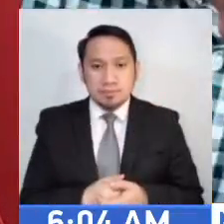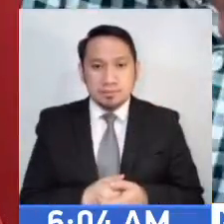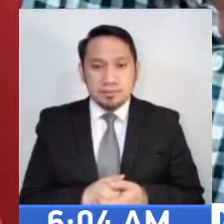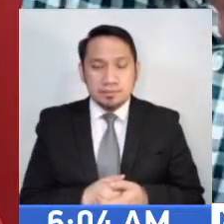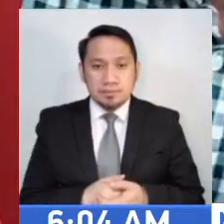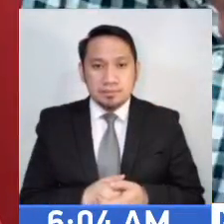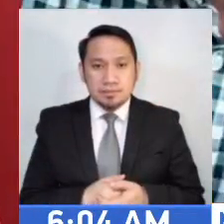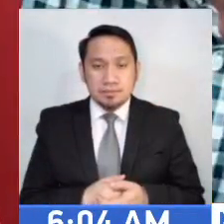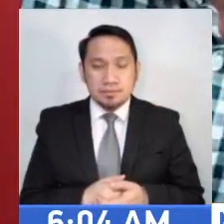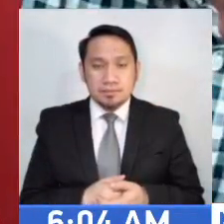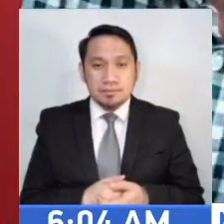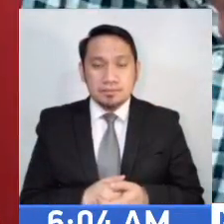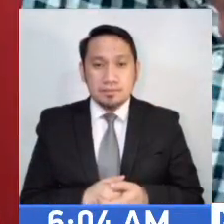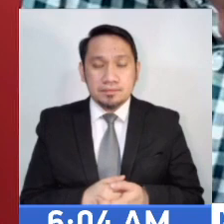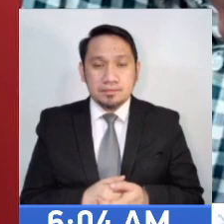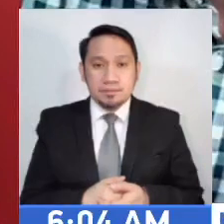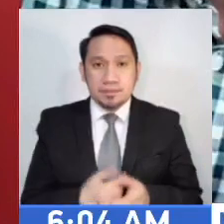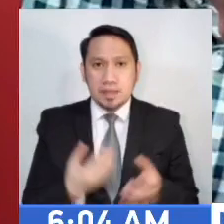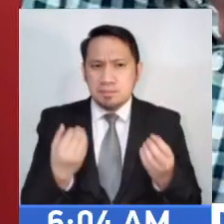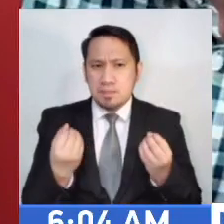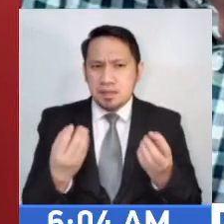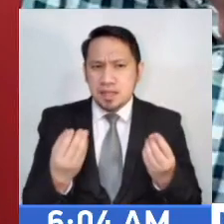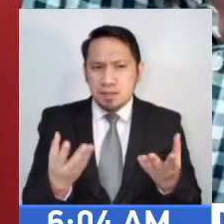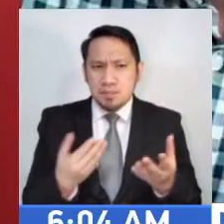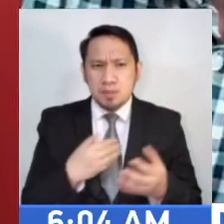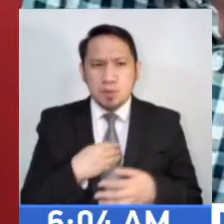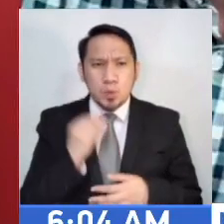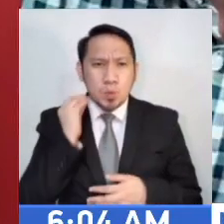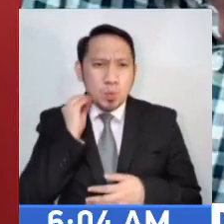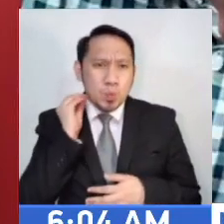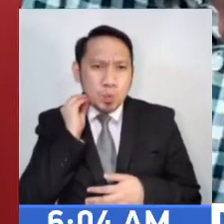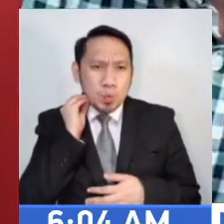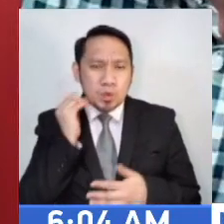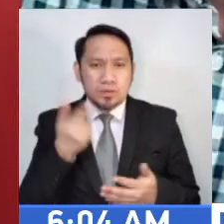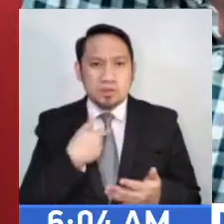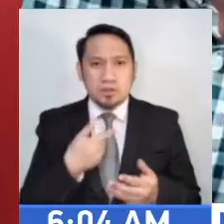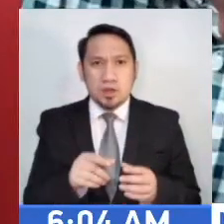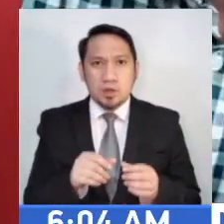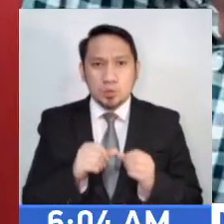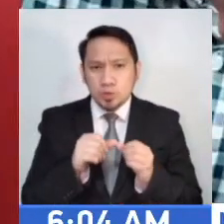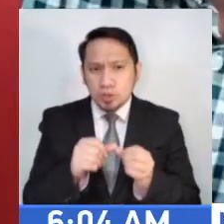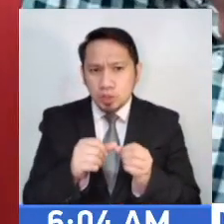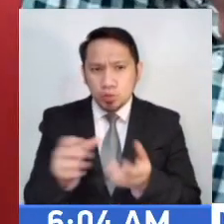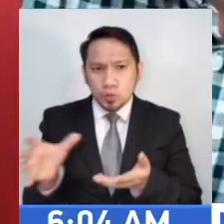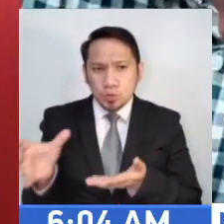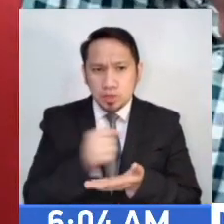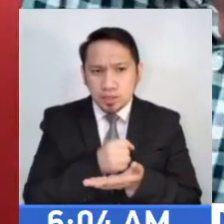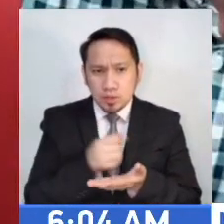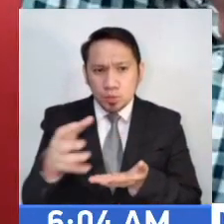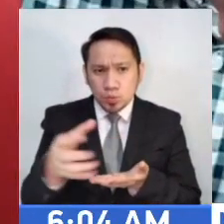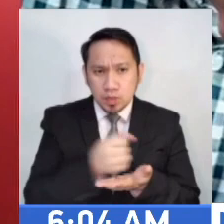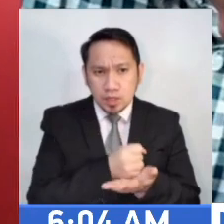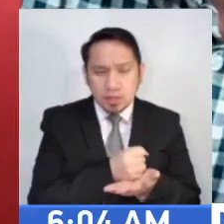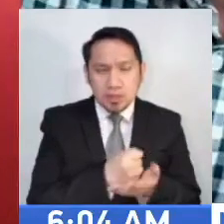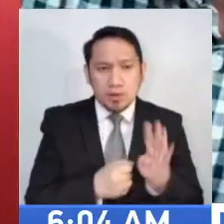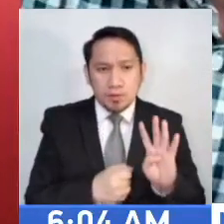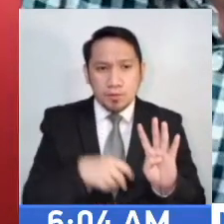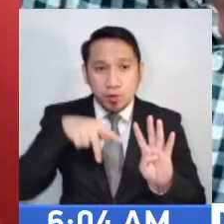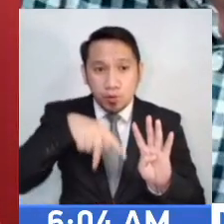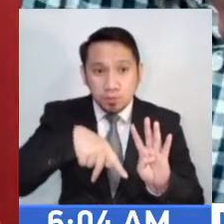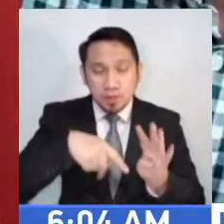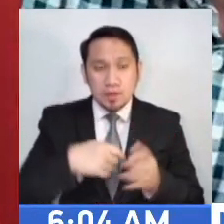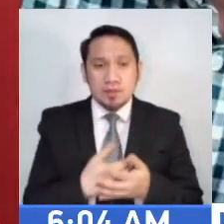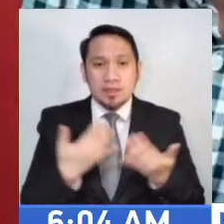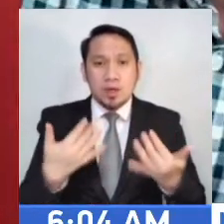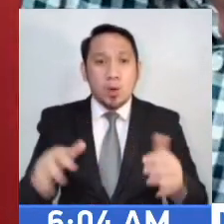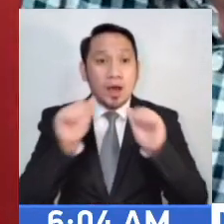Marami yung mga manluloko dyan na patuloy na tumatanggap ng 4Ps, bagamat dapat eh hindi na. Mag-aanunsyo tayo o